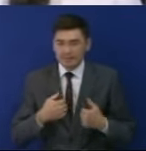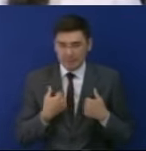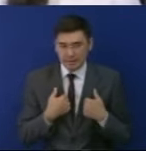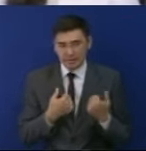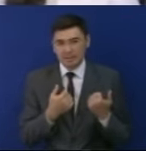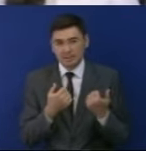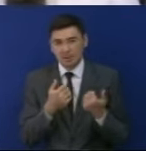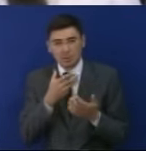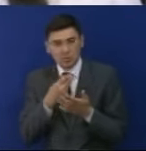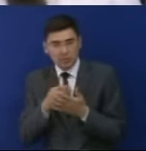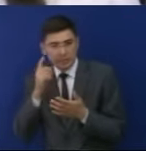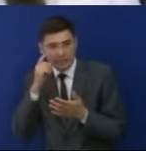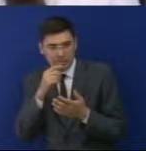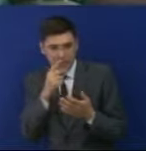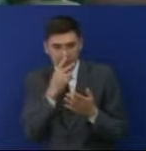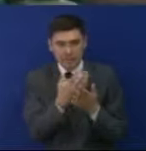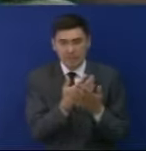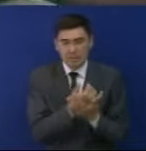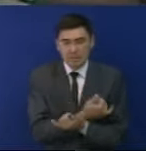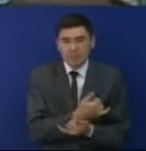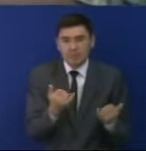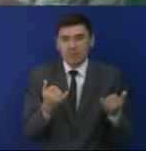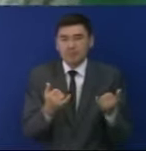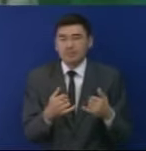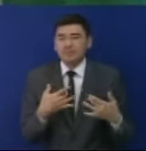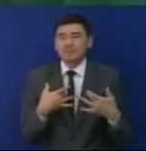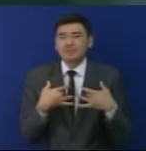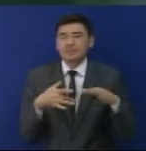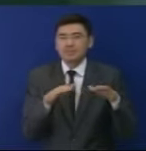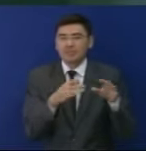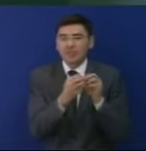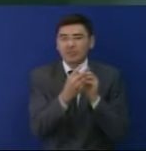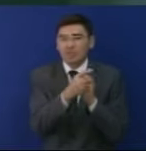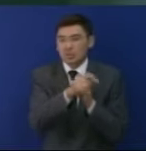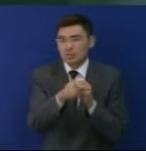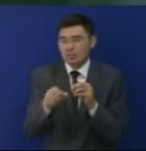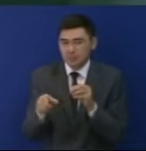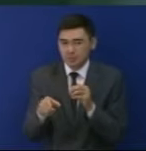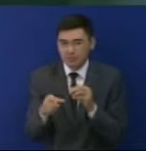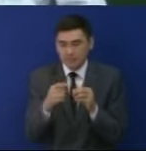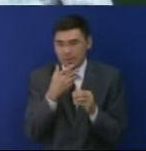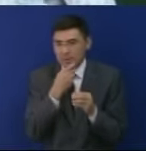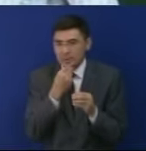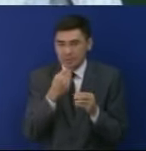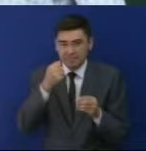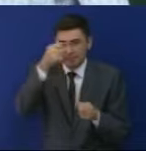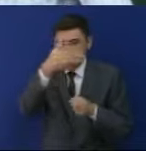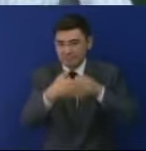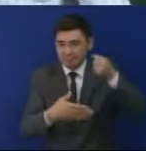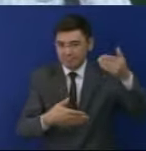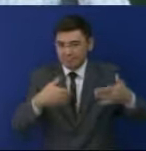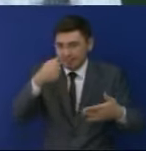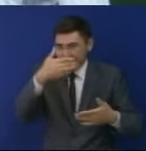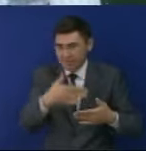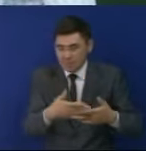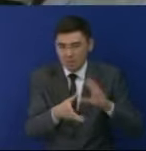поддержку, поделилась своими знаниями. Всего в спектакле было задействовано 12 человек. Яркие декорации и музыкальное сопровождение не